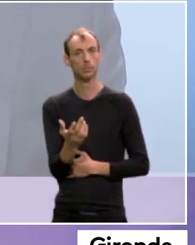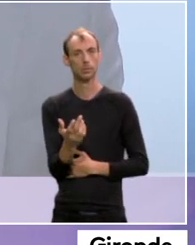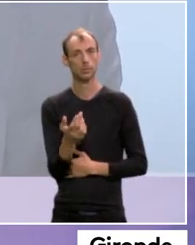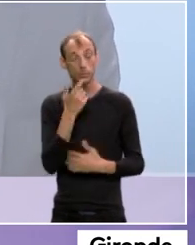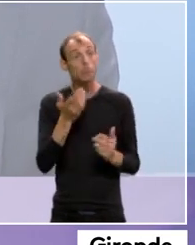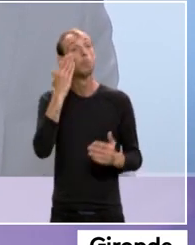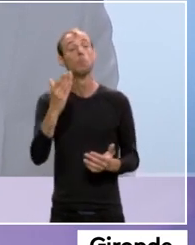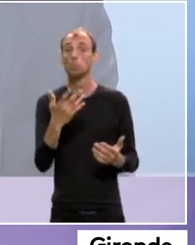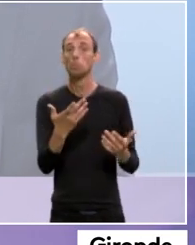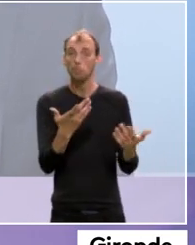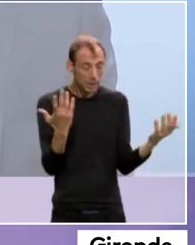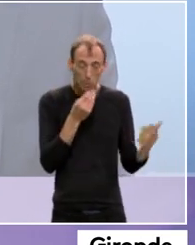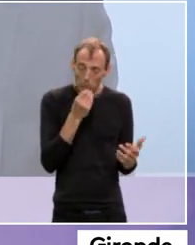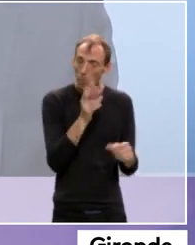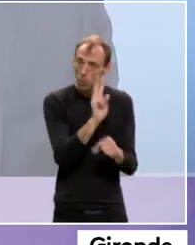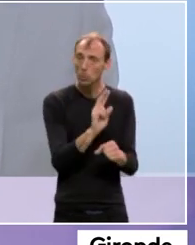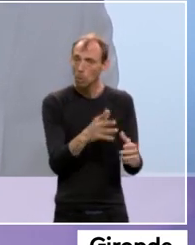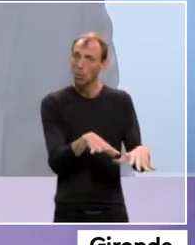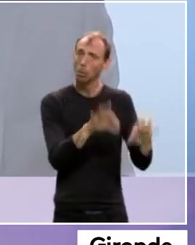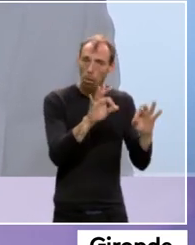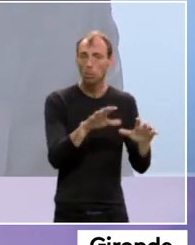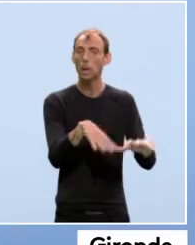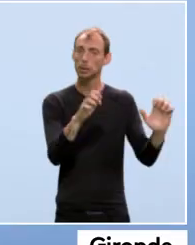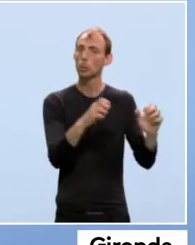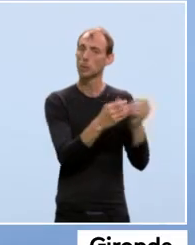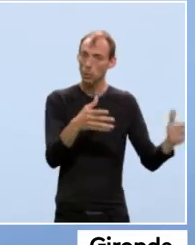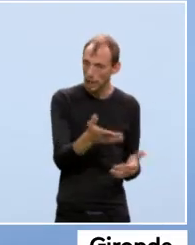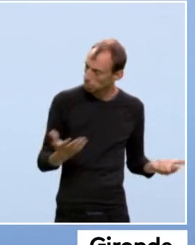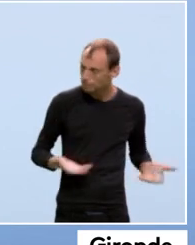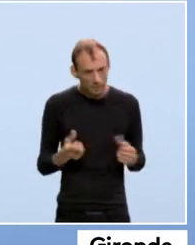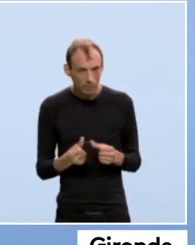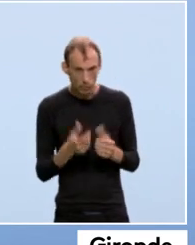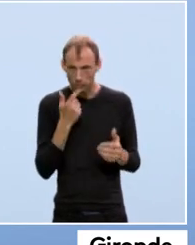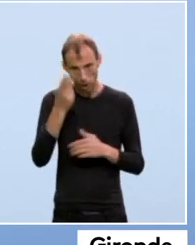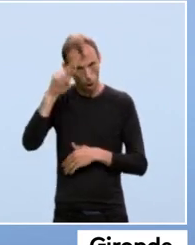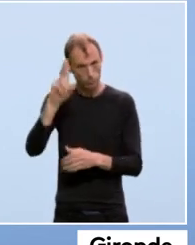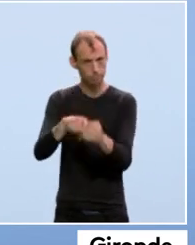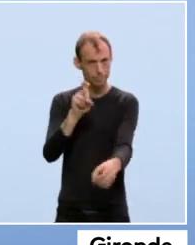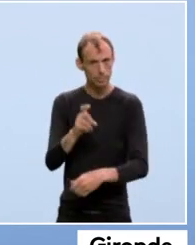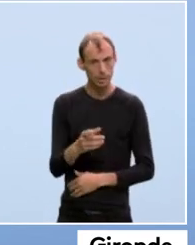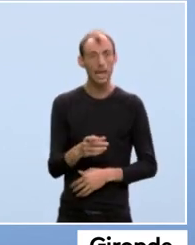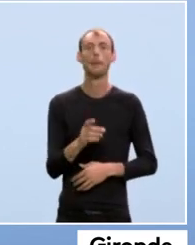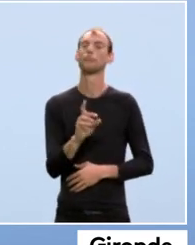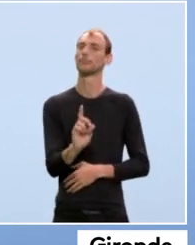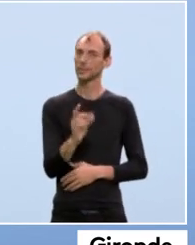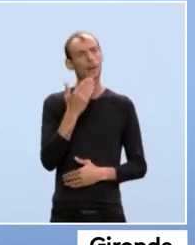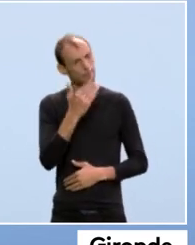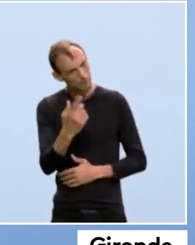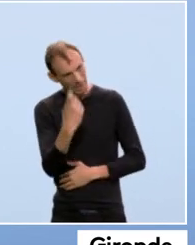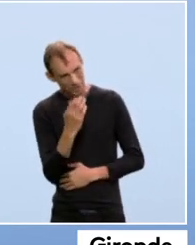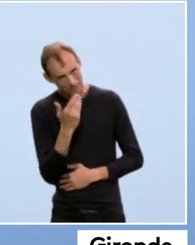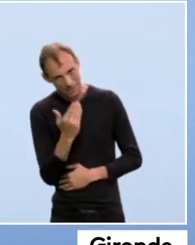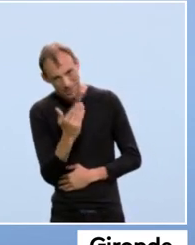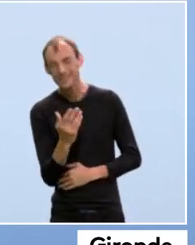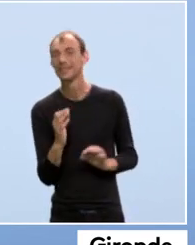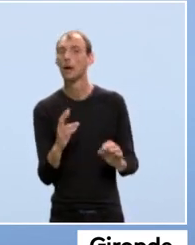la majorité Lyon de gauche de pouvoir de quitter potentiellement l'Europe et merci de poser cette question sur l'Europe quand on parle de désobéissance on parle de